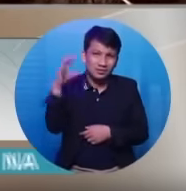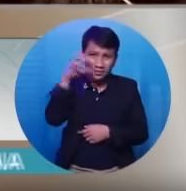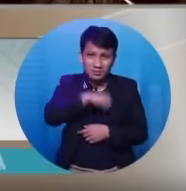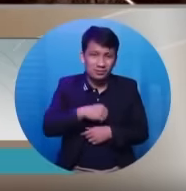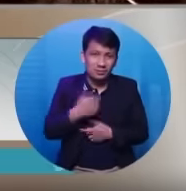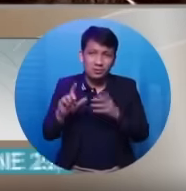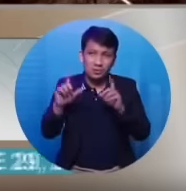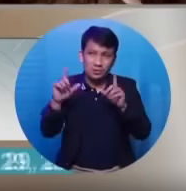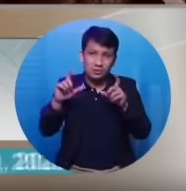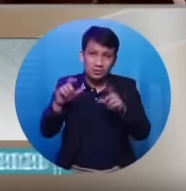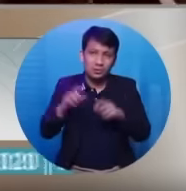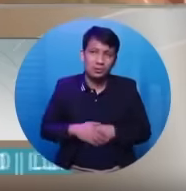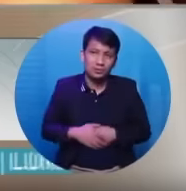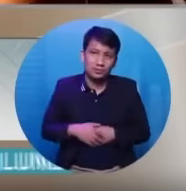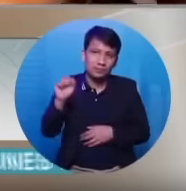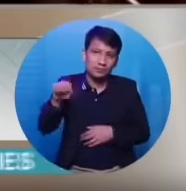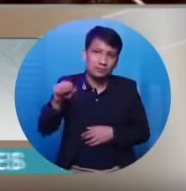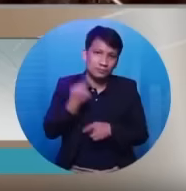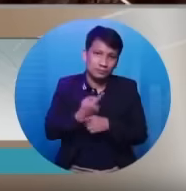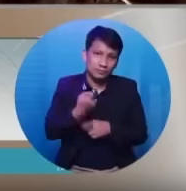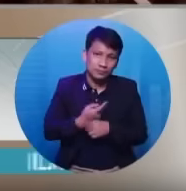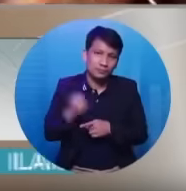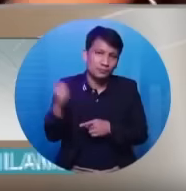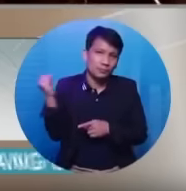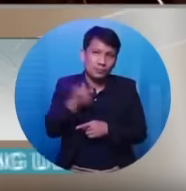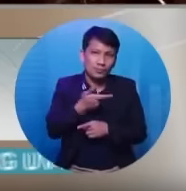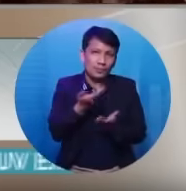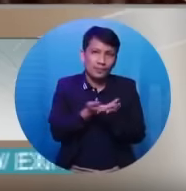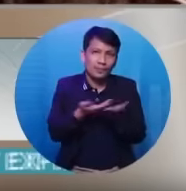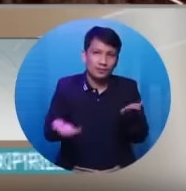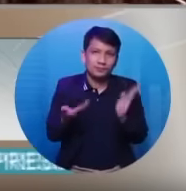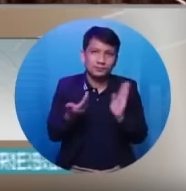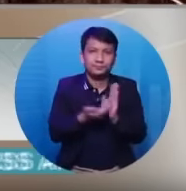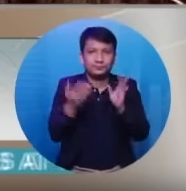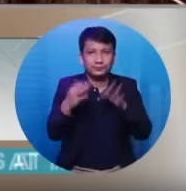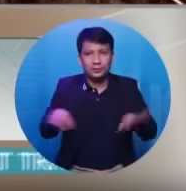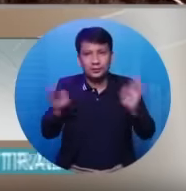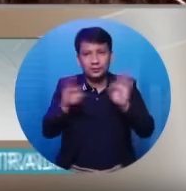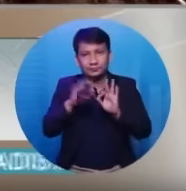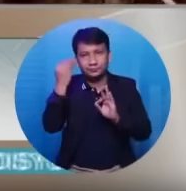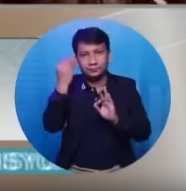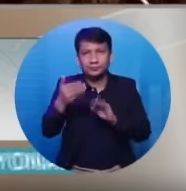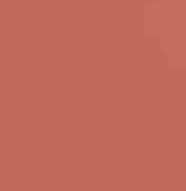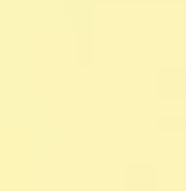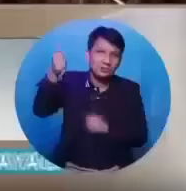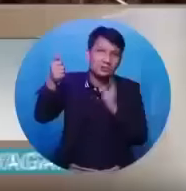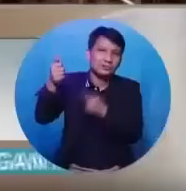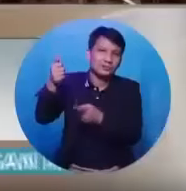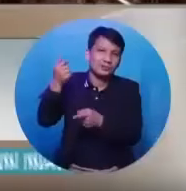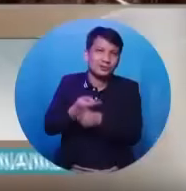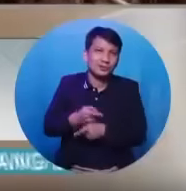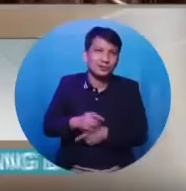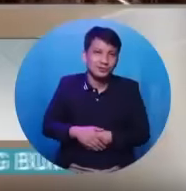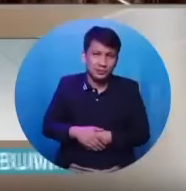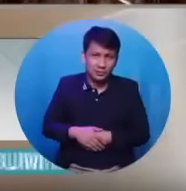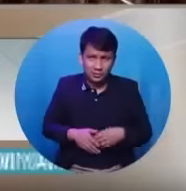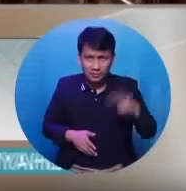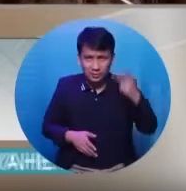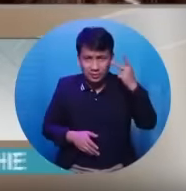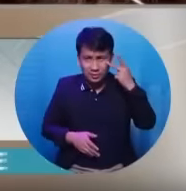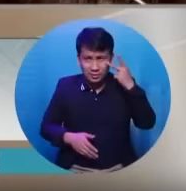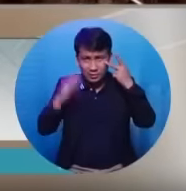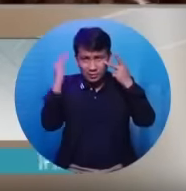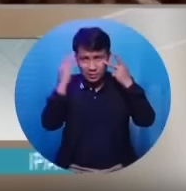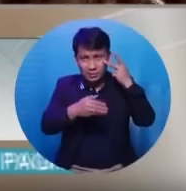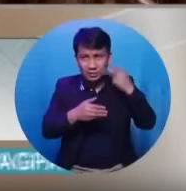po ba yung screenshot nyo? Yes po, marami pong ano dito. Good, importante po yan. Naku, panalo na po. Hello, Kenneth